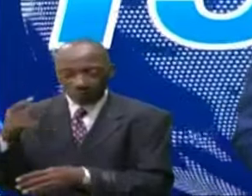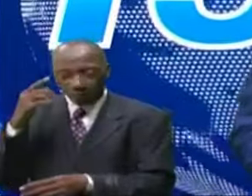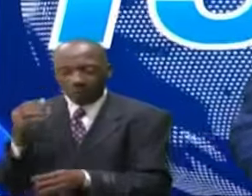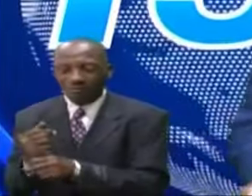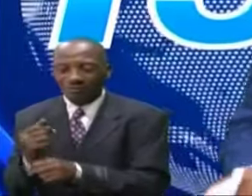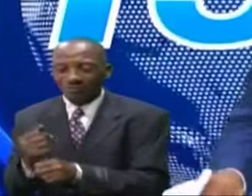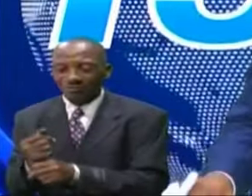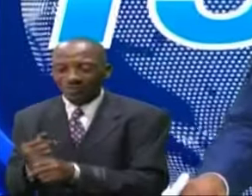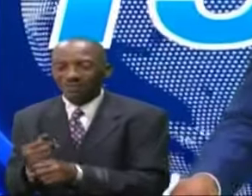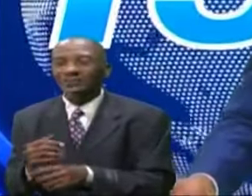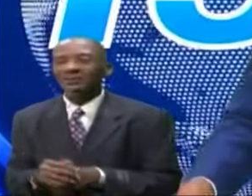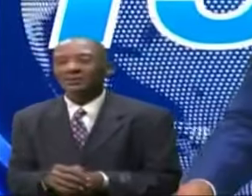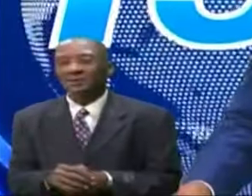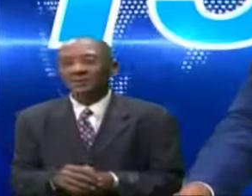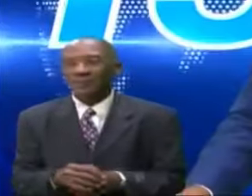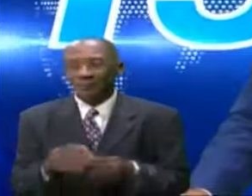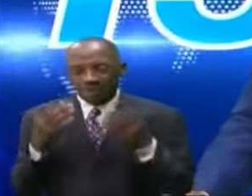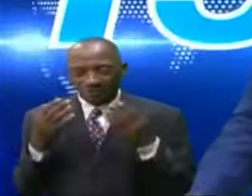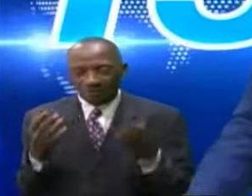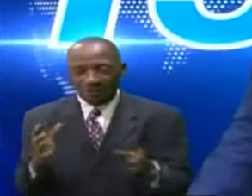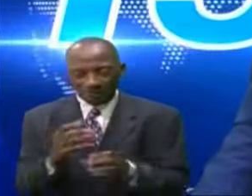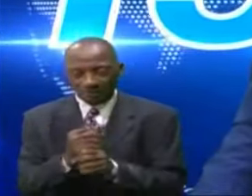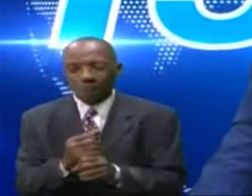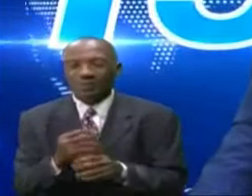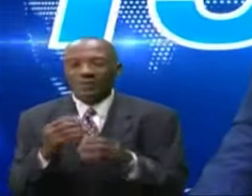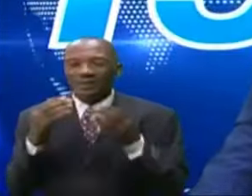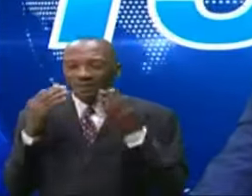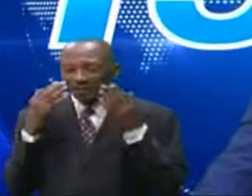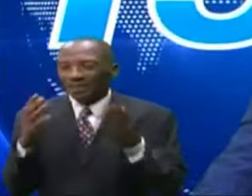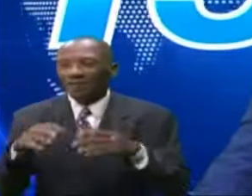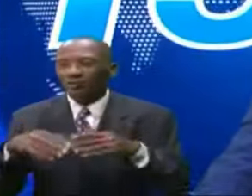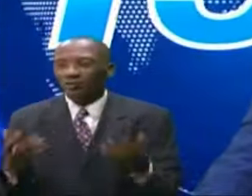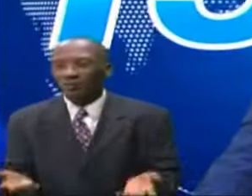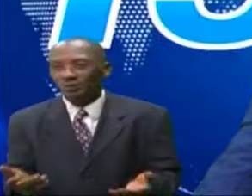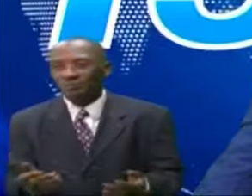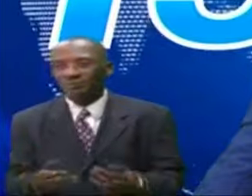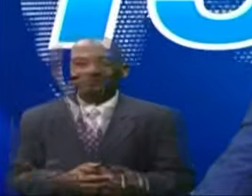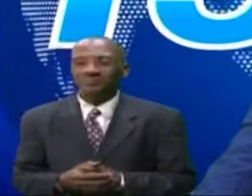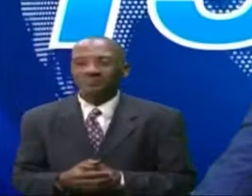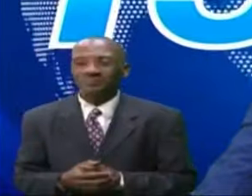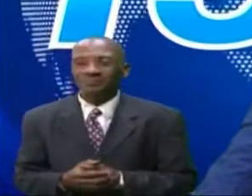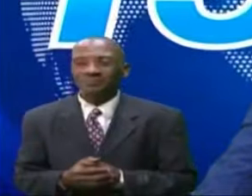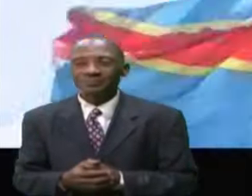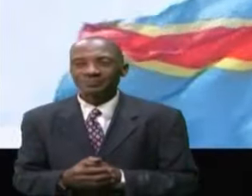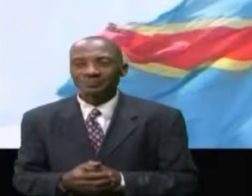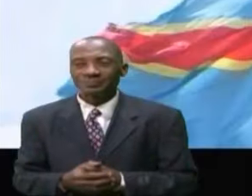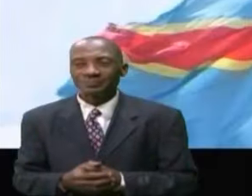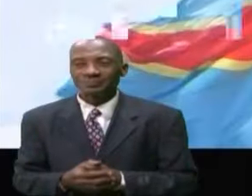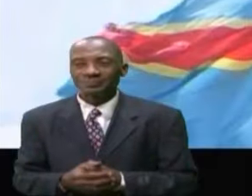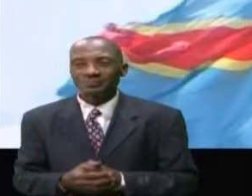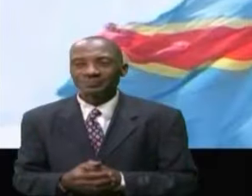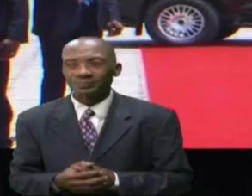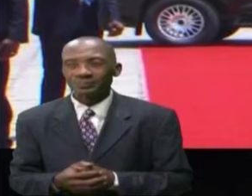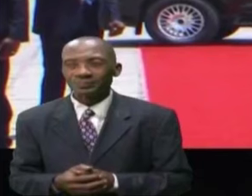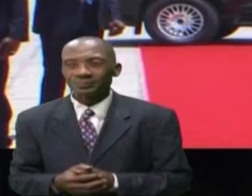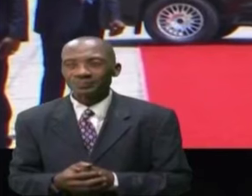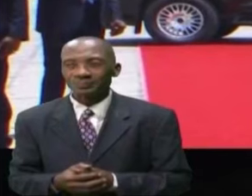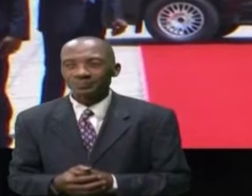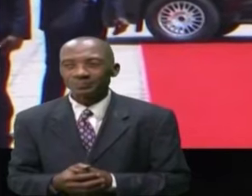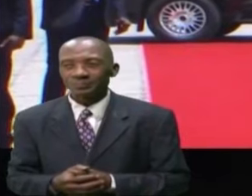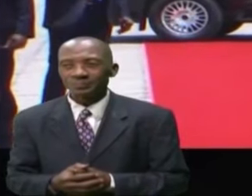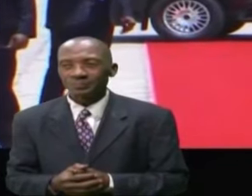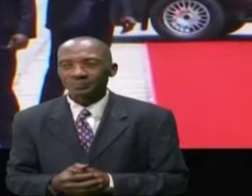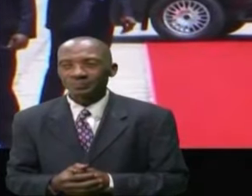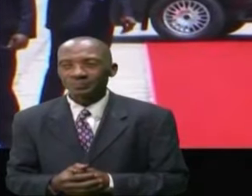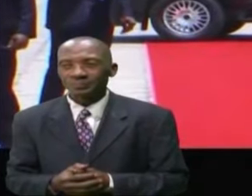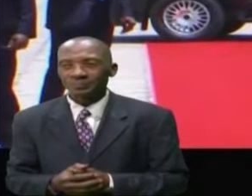pour éviter la spoliation des biens de l'État, comme nous dit Guilain Kabalondi et Coco Molé. À l'intérieur des cérémonies de